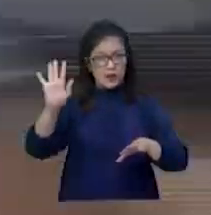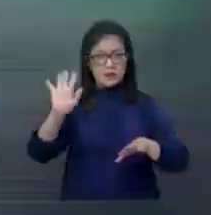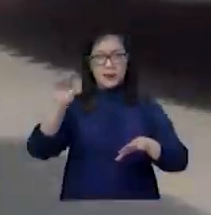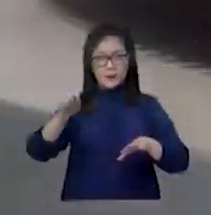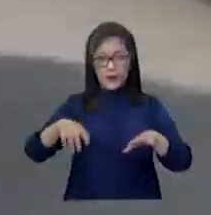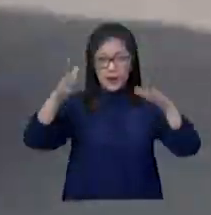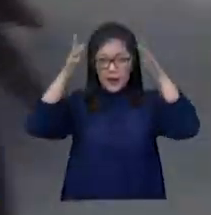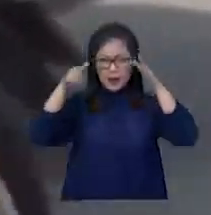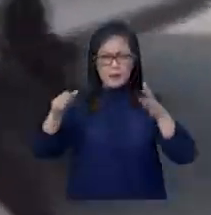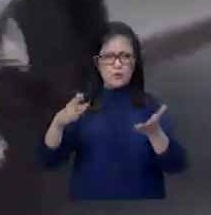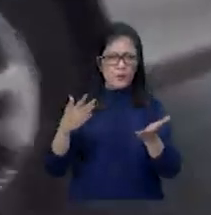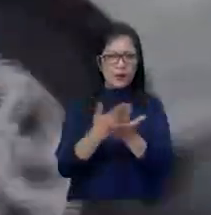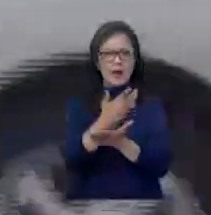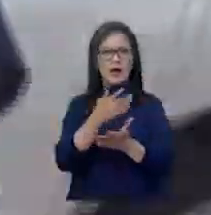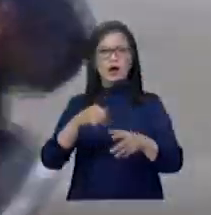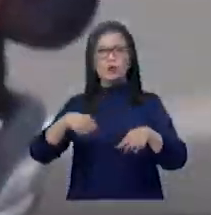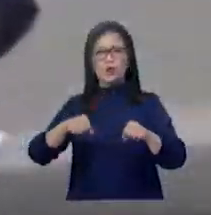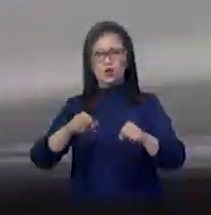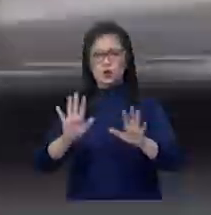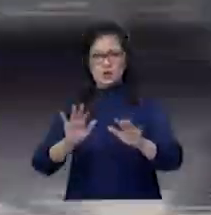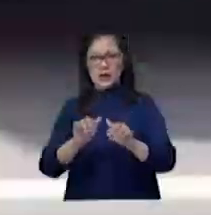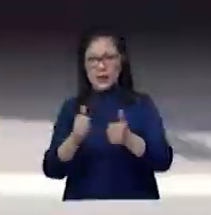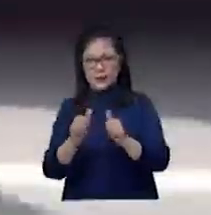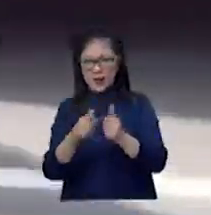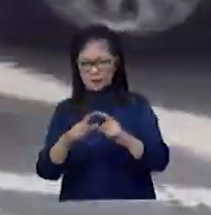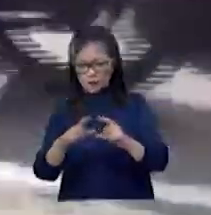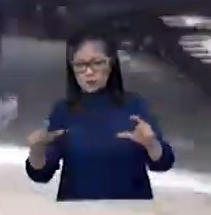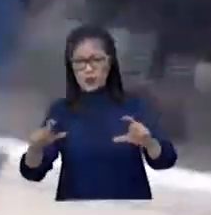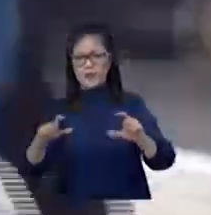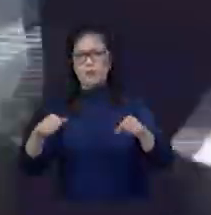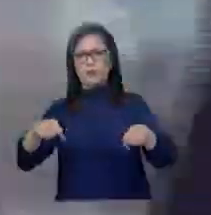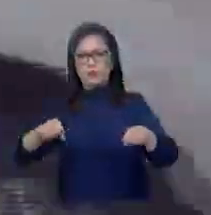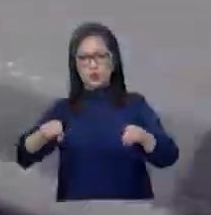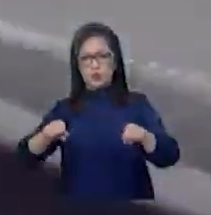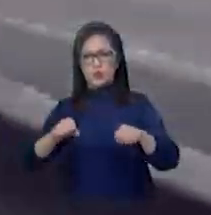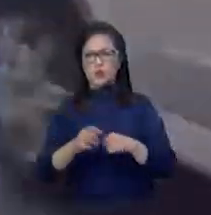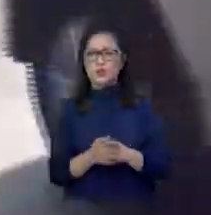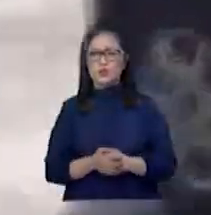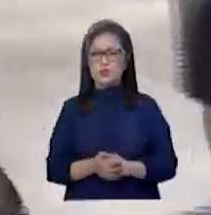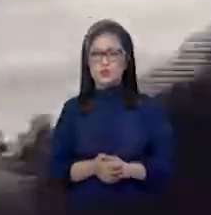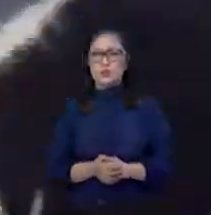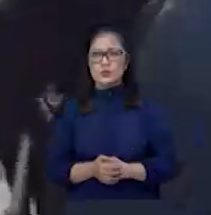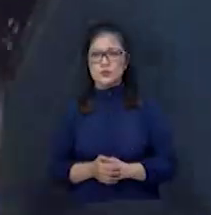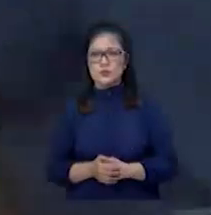memakai helm, pelanggaran lainnya yang dilakukan yakni sepeda motor tidak dilengkapi dengan plat kendaraan.